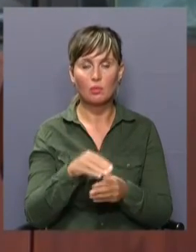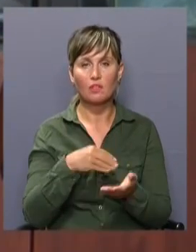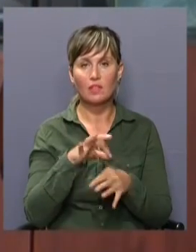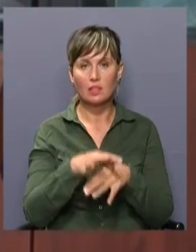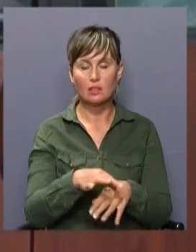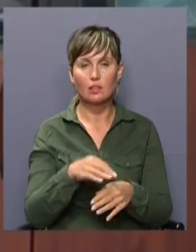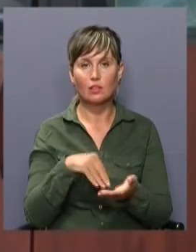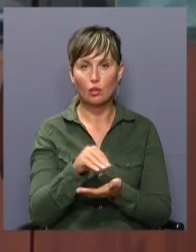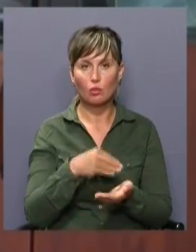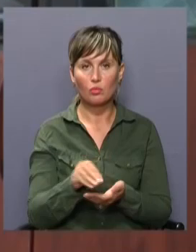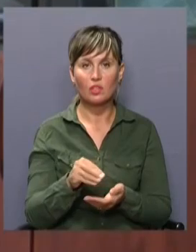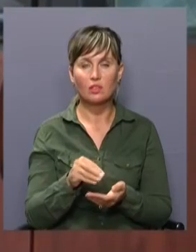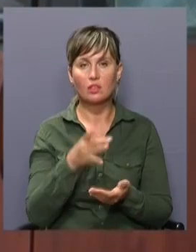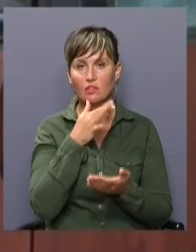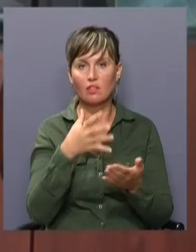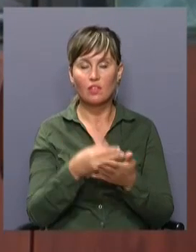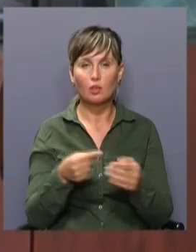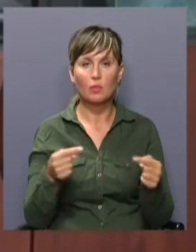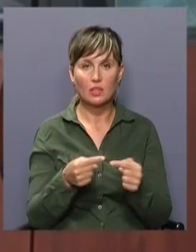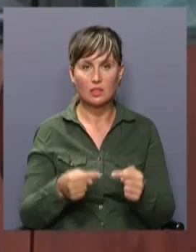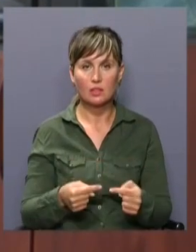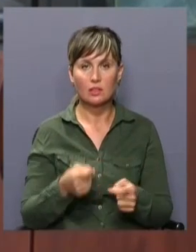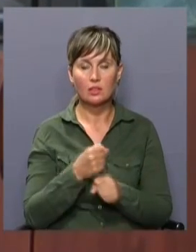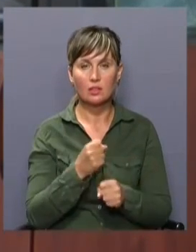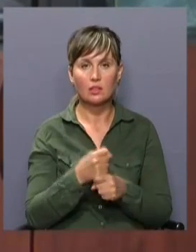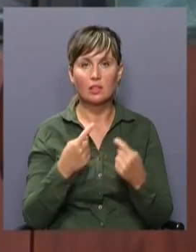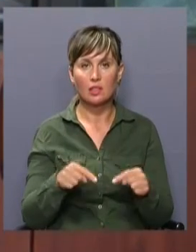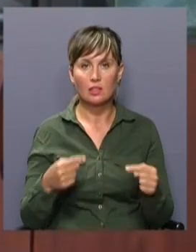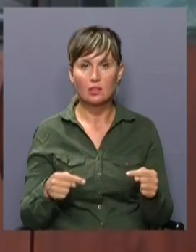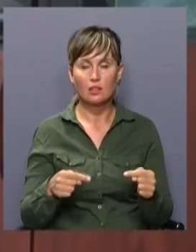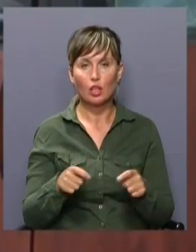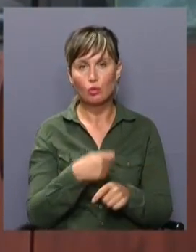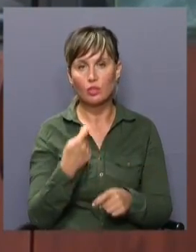с целью своевременного выявления, пресечения тех или иных нарушений.